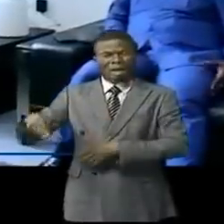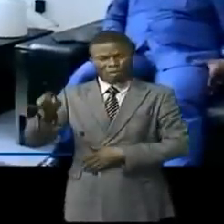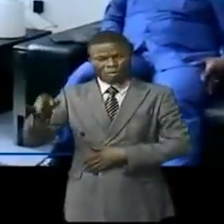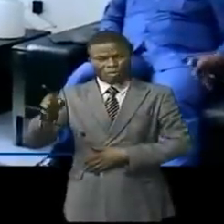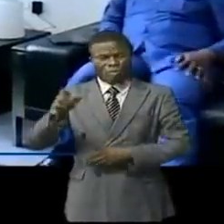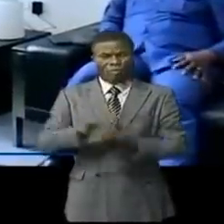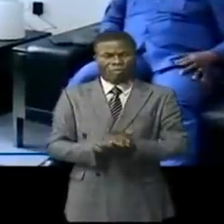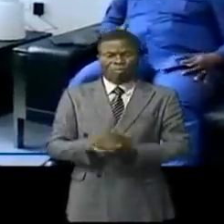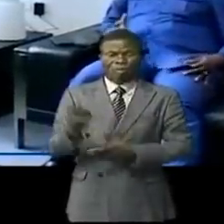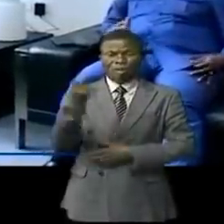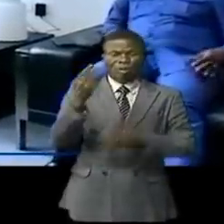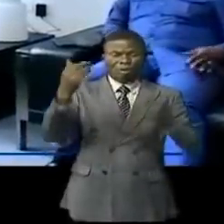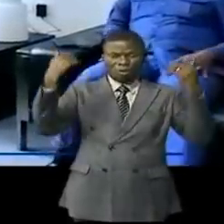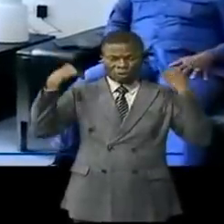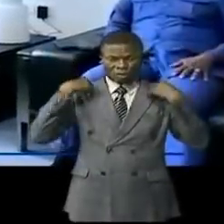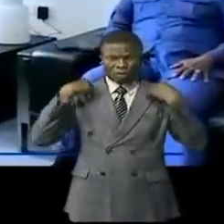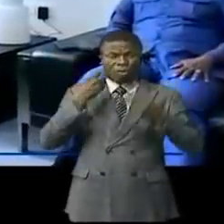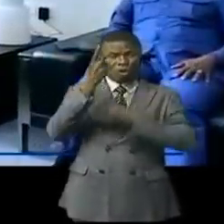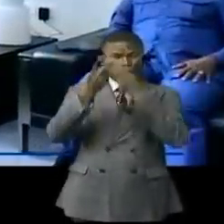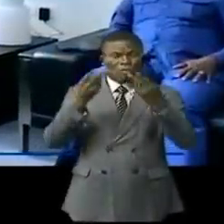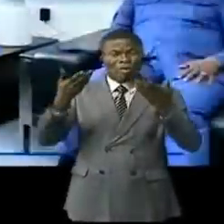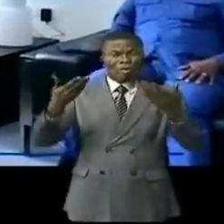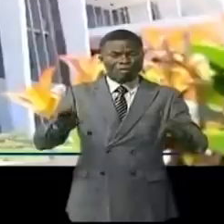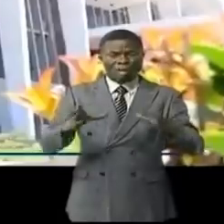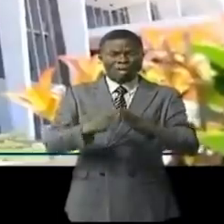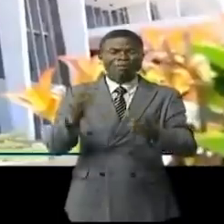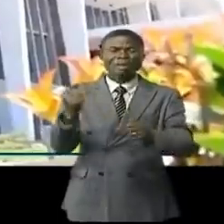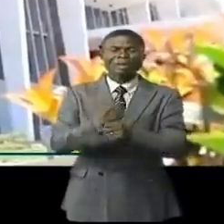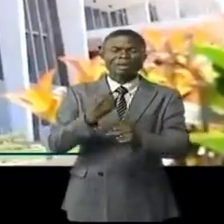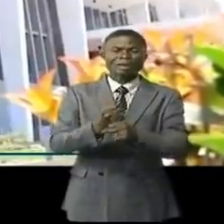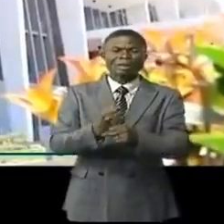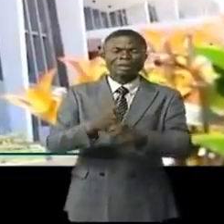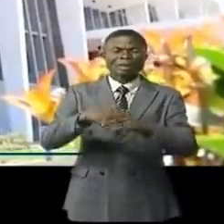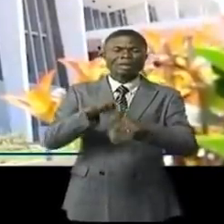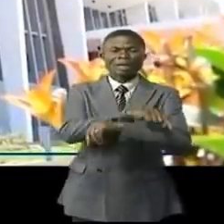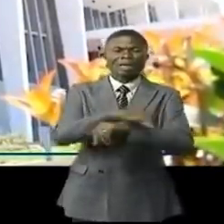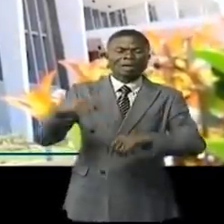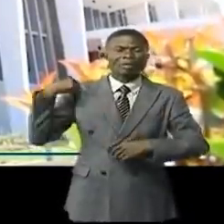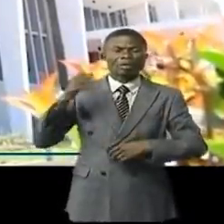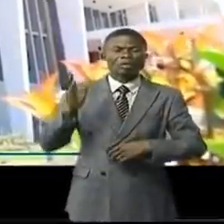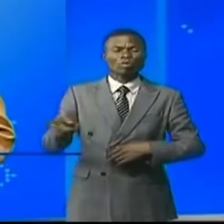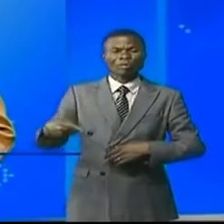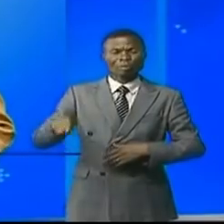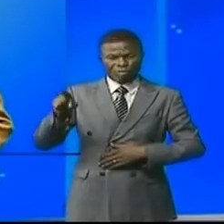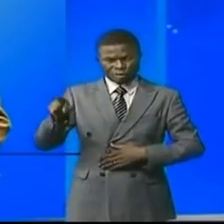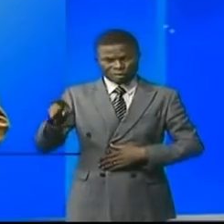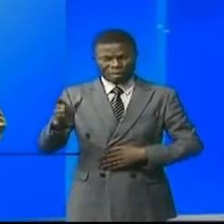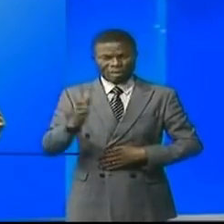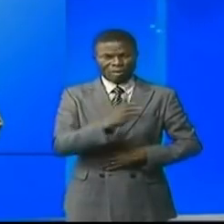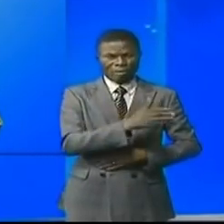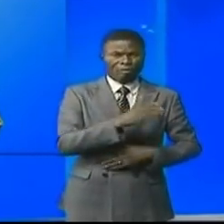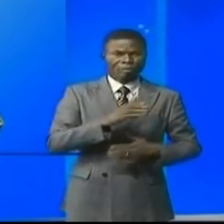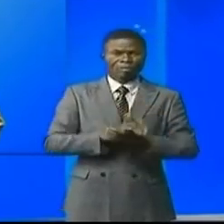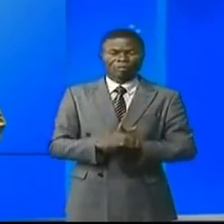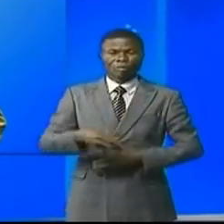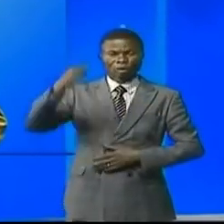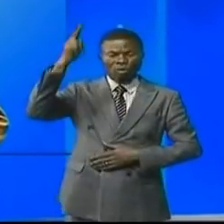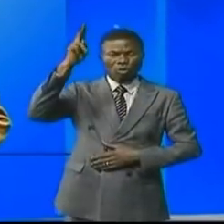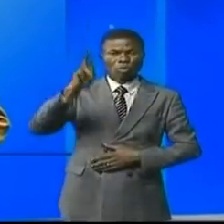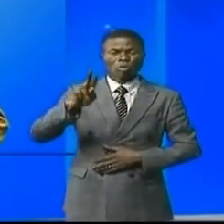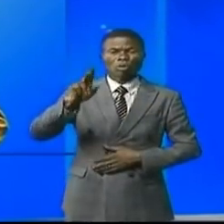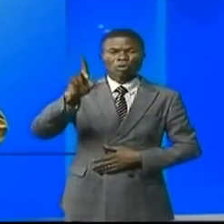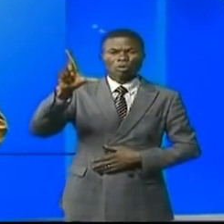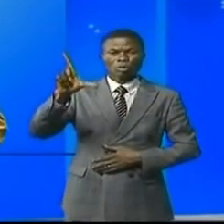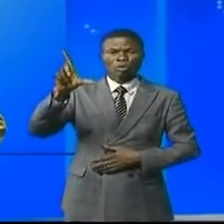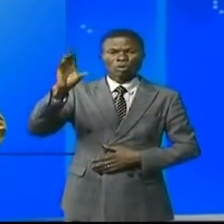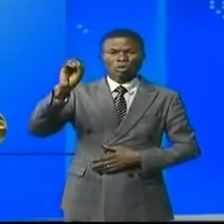deux personnalités ont clôturé l'inspection par une séance de travail au gouvernorat des provinces. Dans le Haut-Lomami, le gouverneur